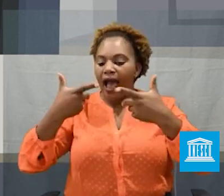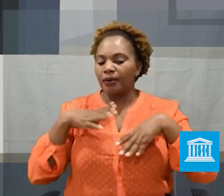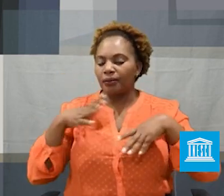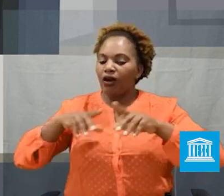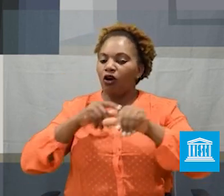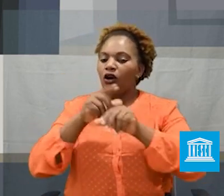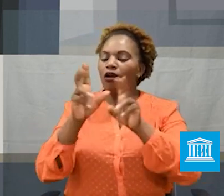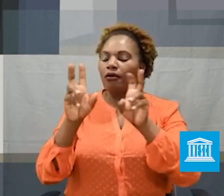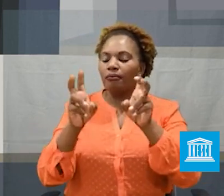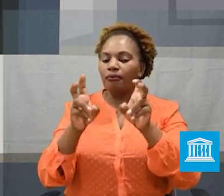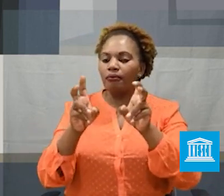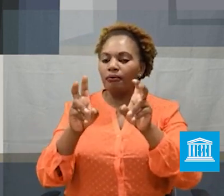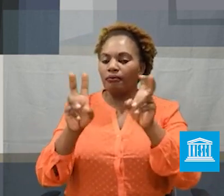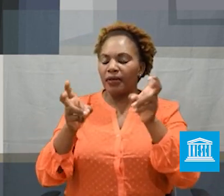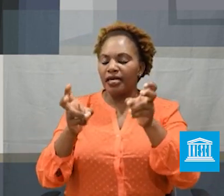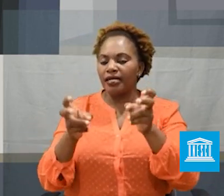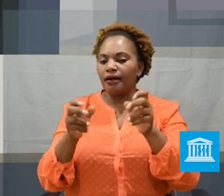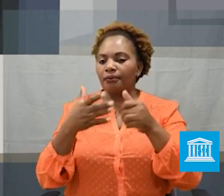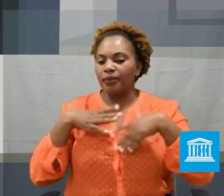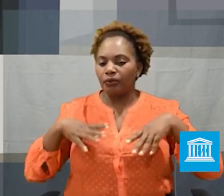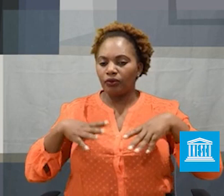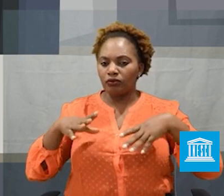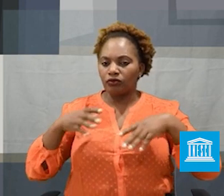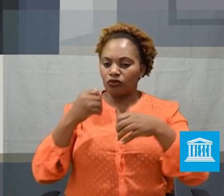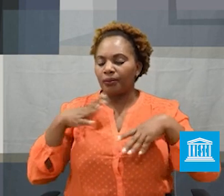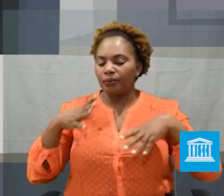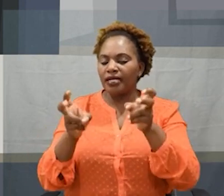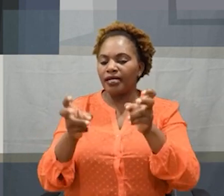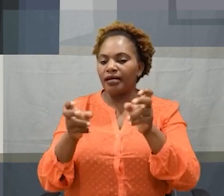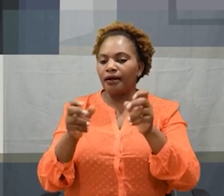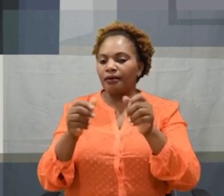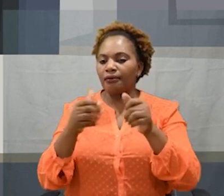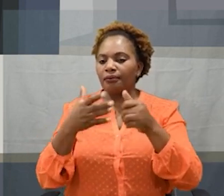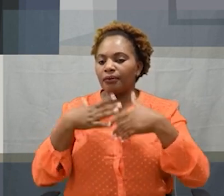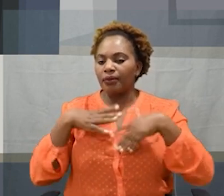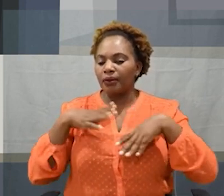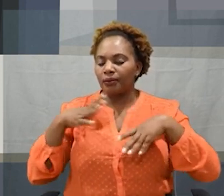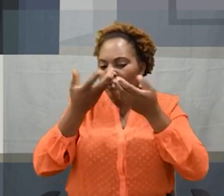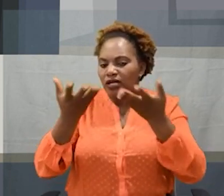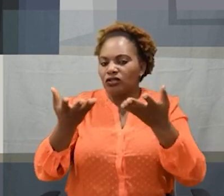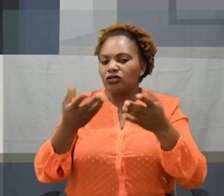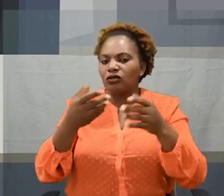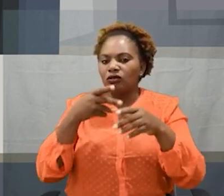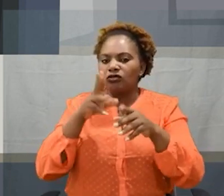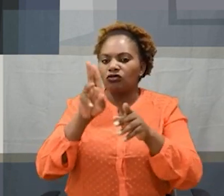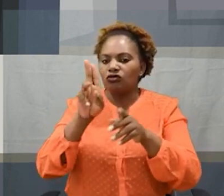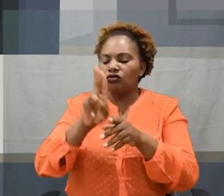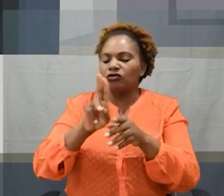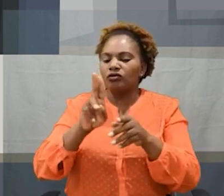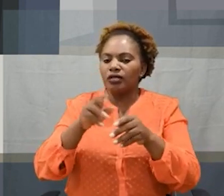ity. Mirija, dia isika mila mpanao gazety rehetra no ny asany ankahalalana mba hahafahan'izy ireo manampy antsika araka